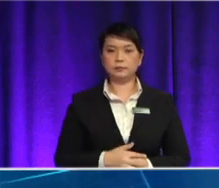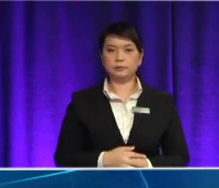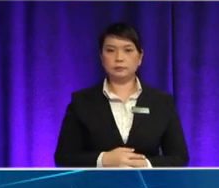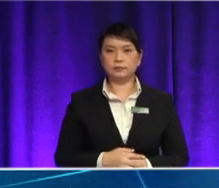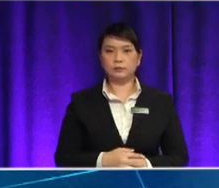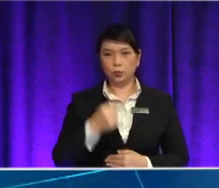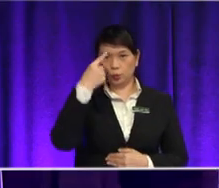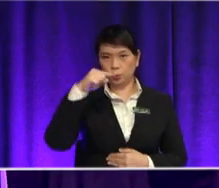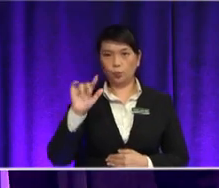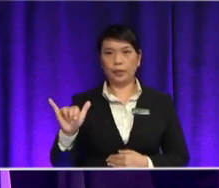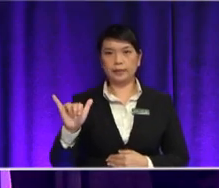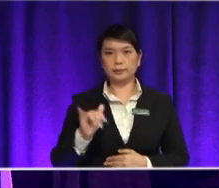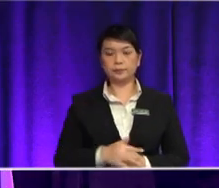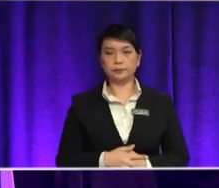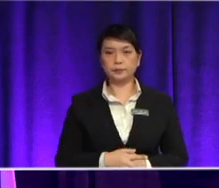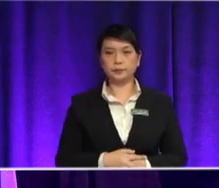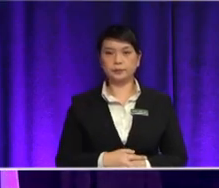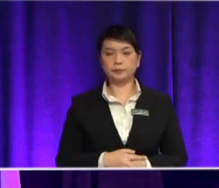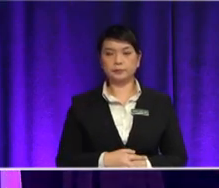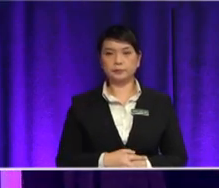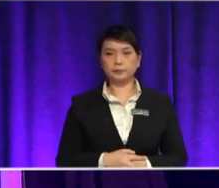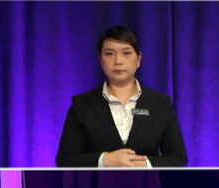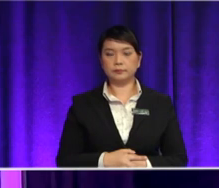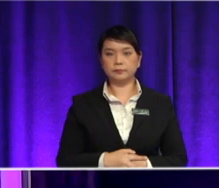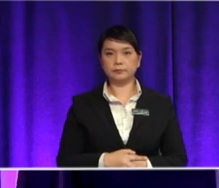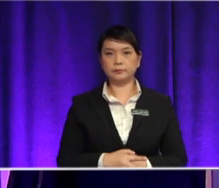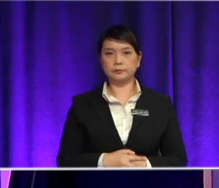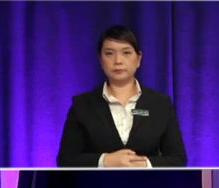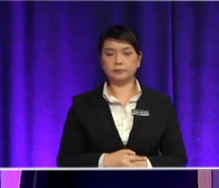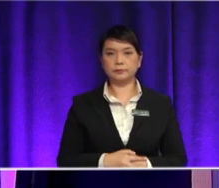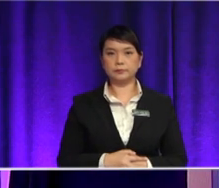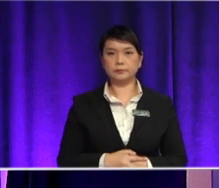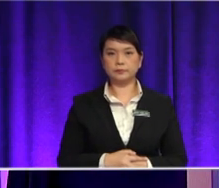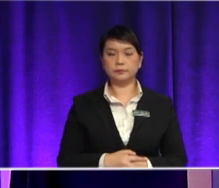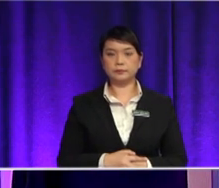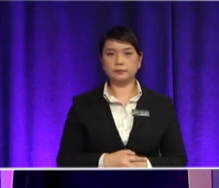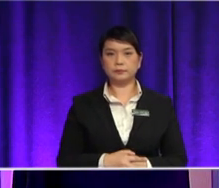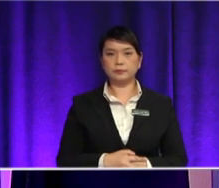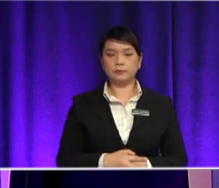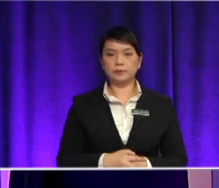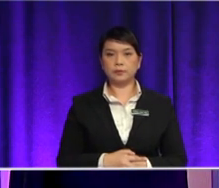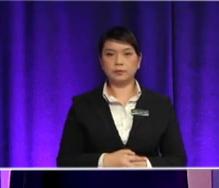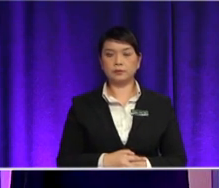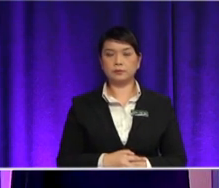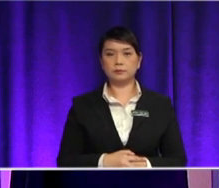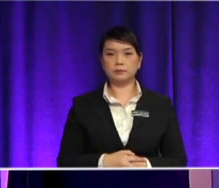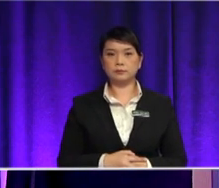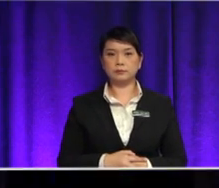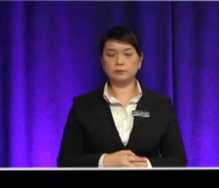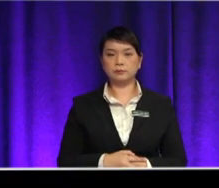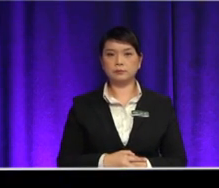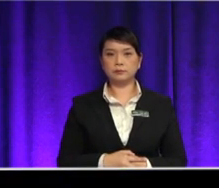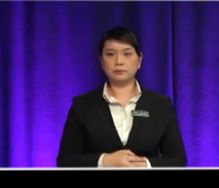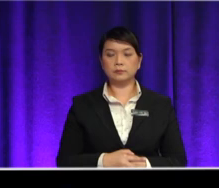supaya murid nampak jelas di mana 2 cm kedudukan tersebut. Ya. Okey, disebabkan kata dia bermula titik